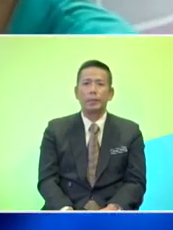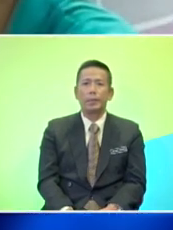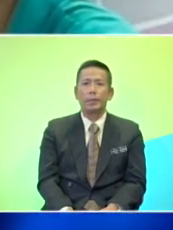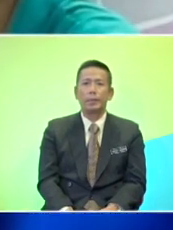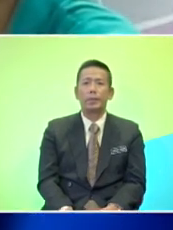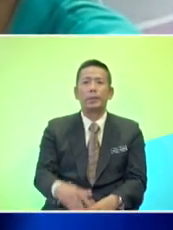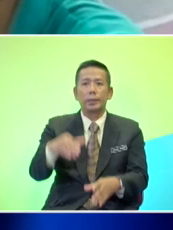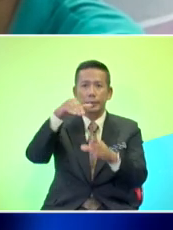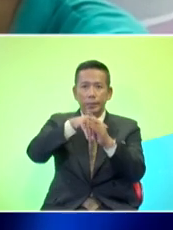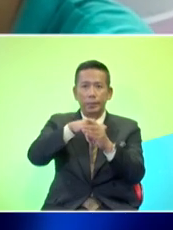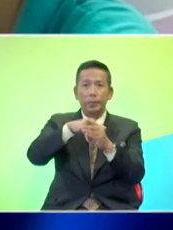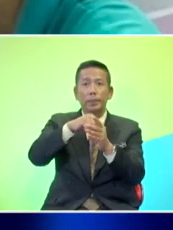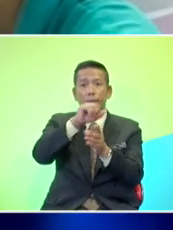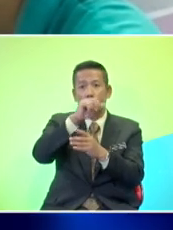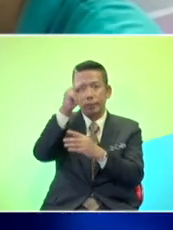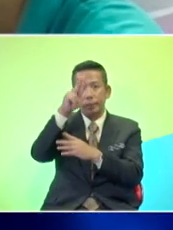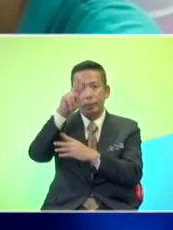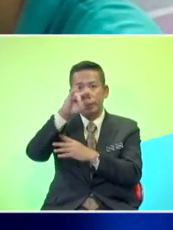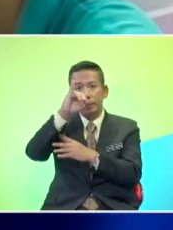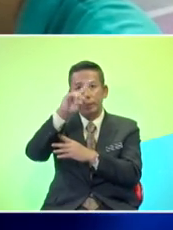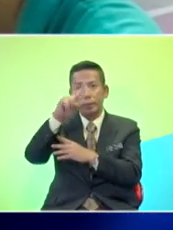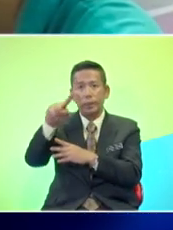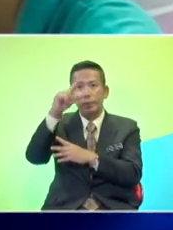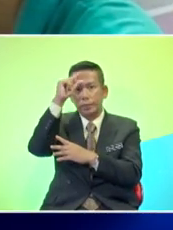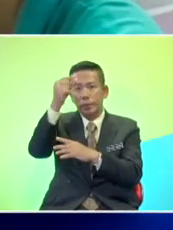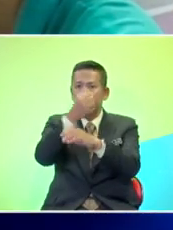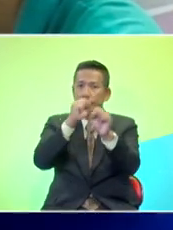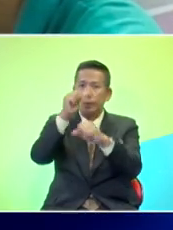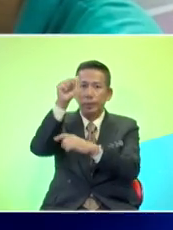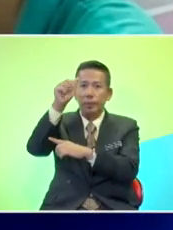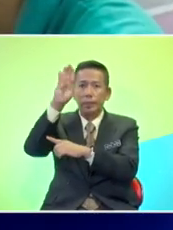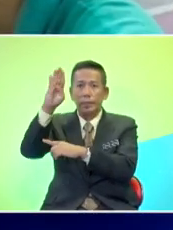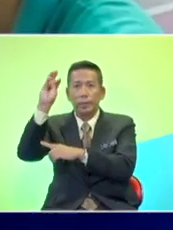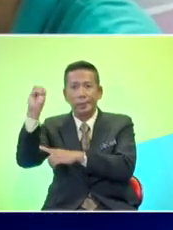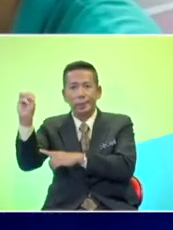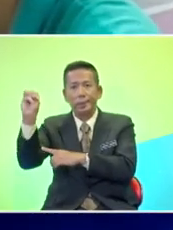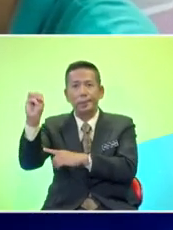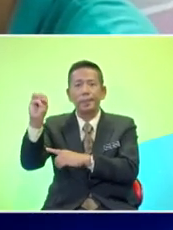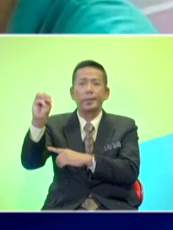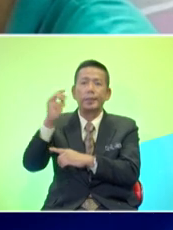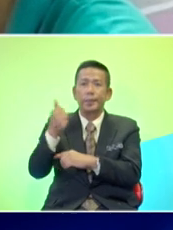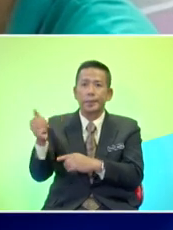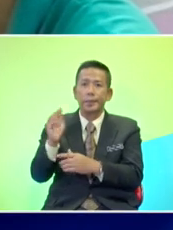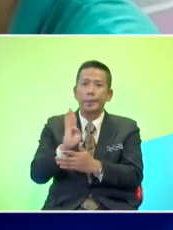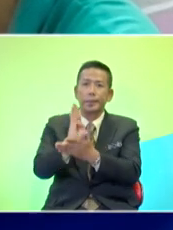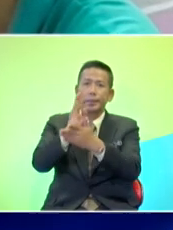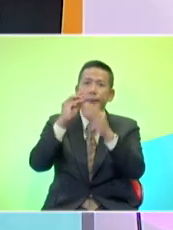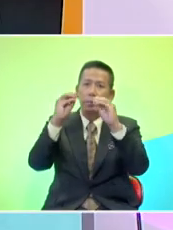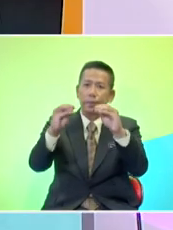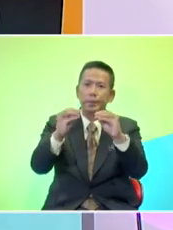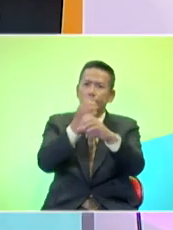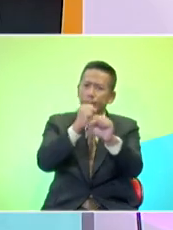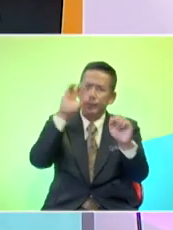dalam kuis ini guru menyediakan IBN ataupun alat bantu mengajar yang mana menyediakan beberapa gambar